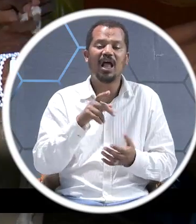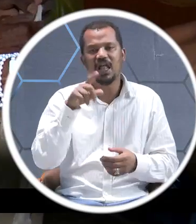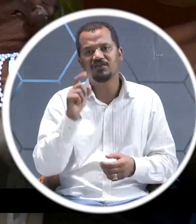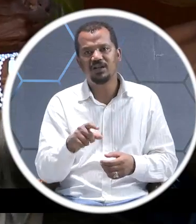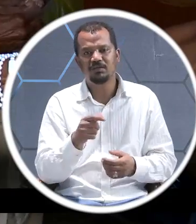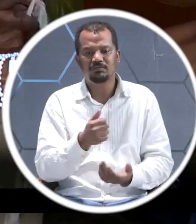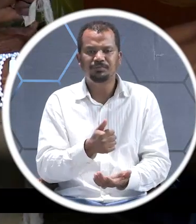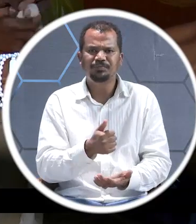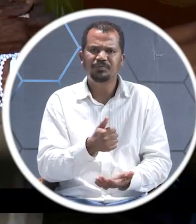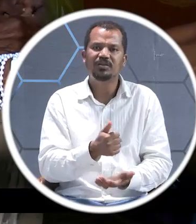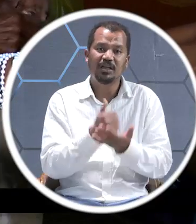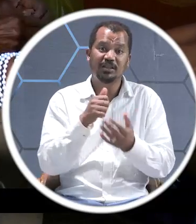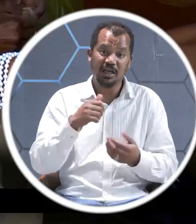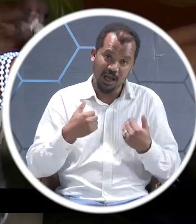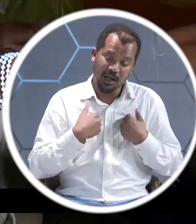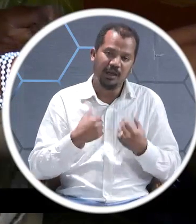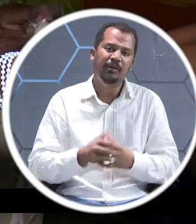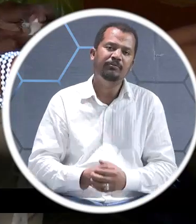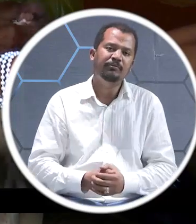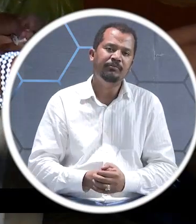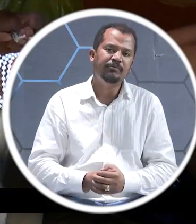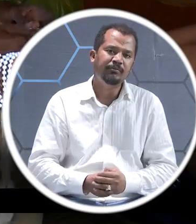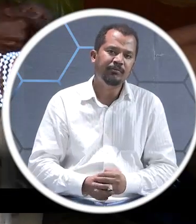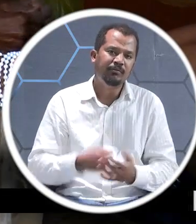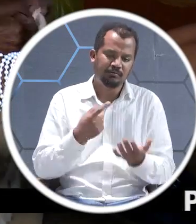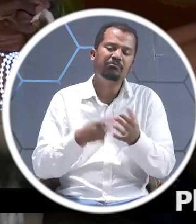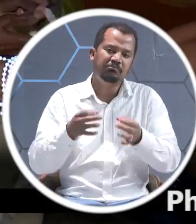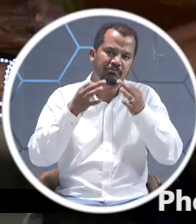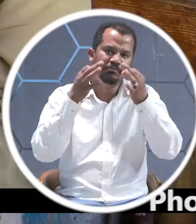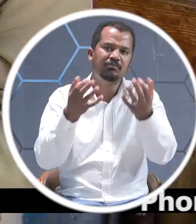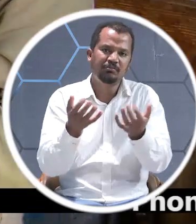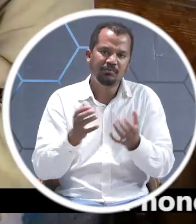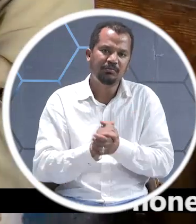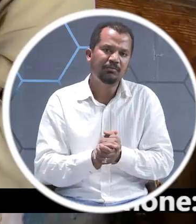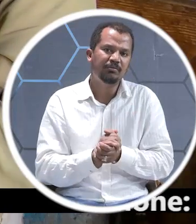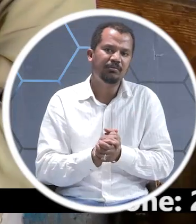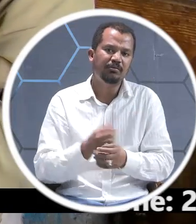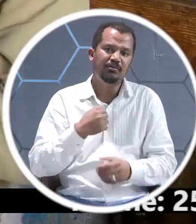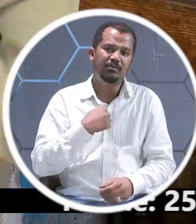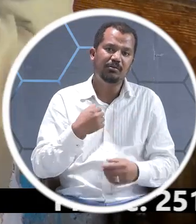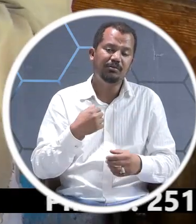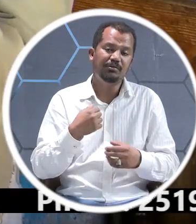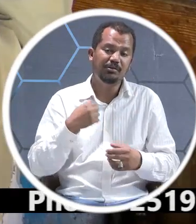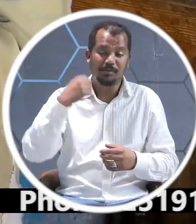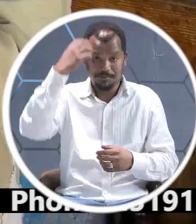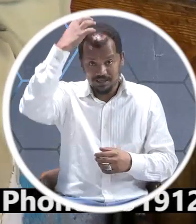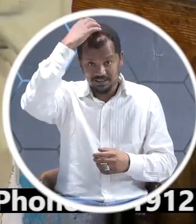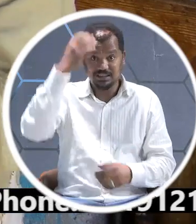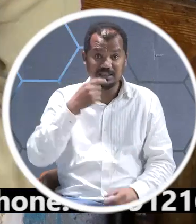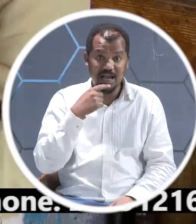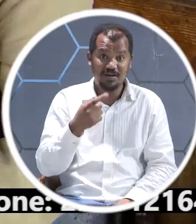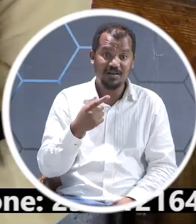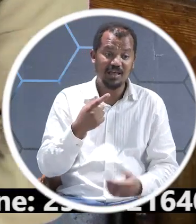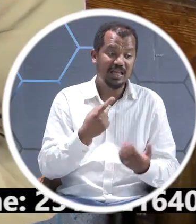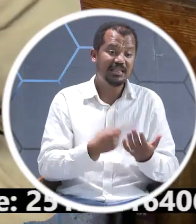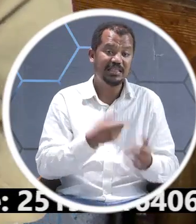ገንዘብ ያስፈልገናል ለረጅማ ተተገኝ ያንን እንግዲህ በአንደኛ መንግስት